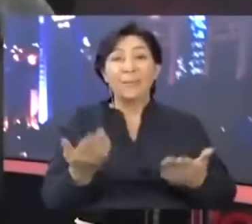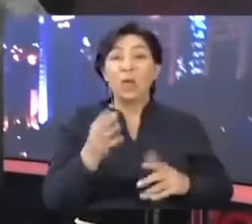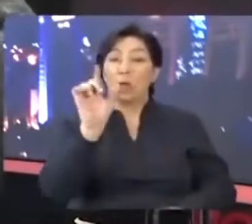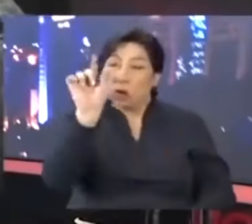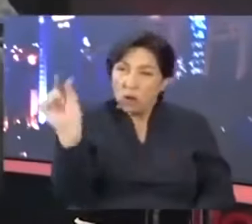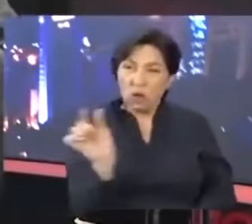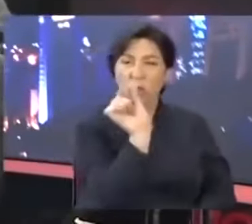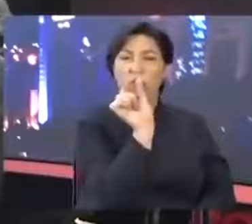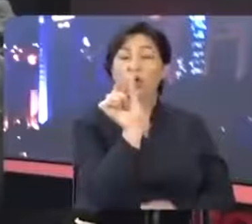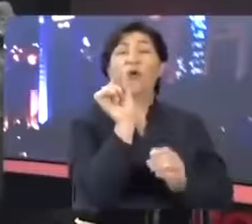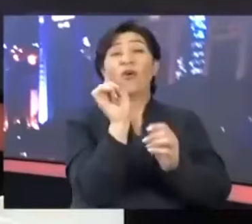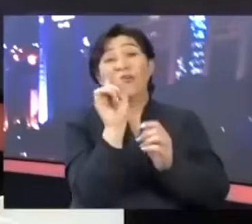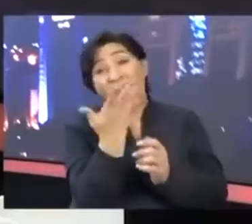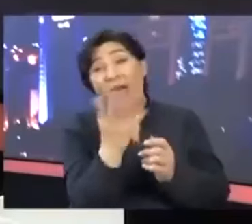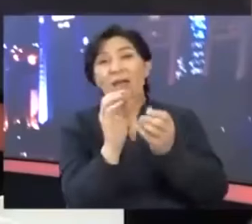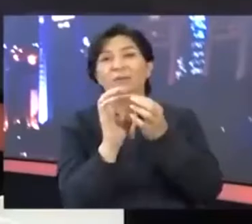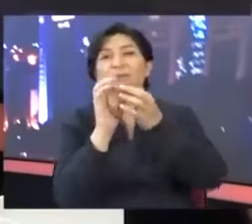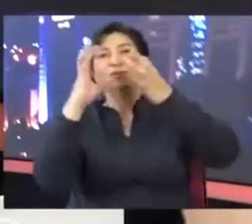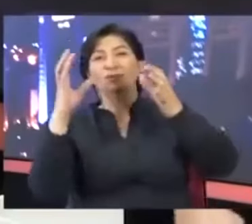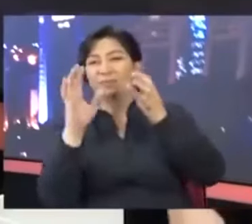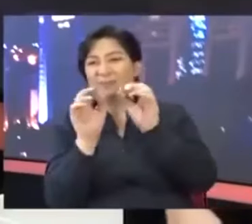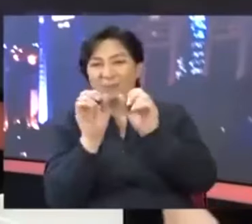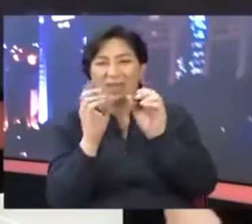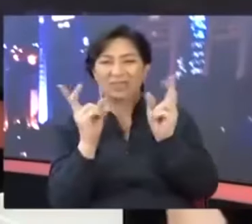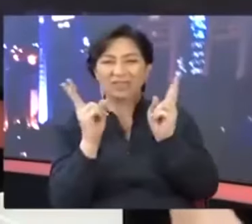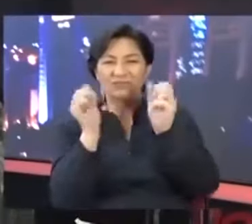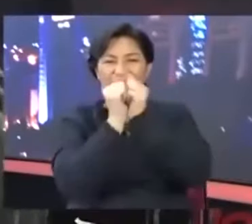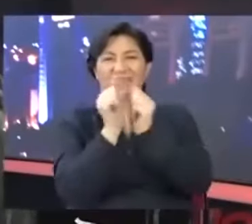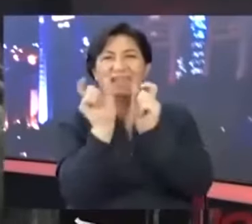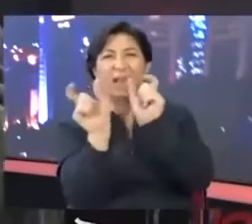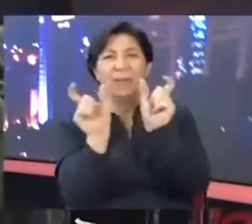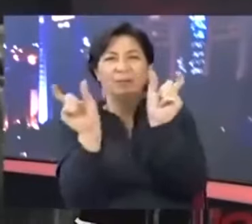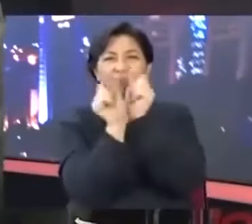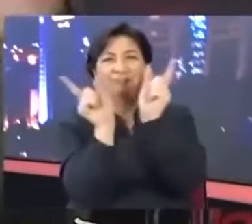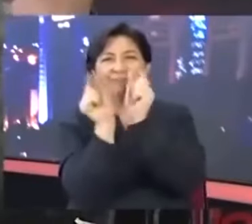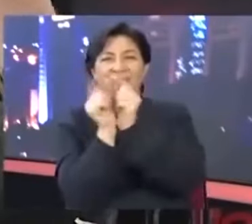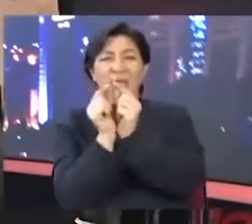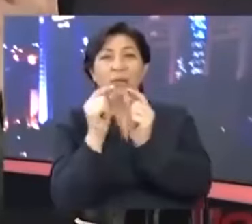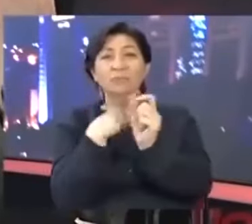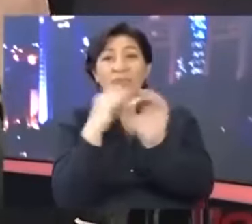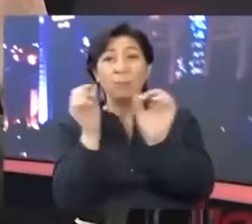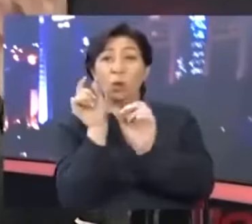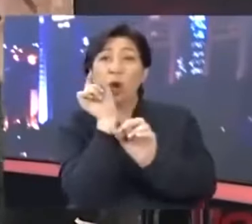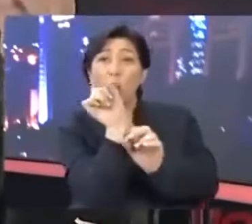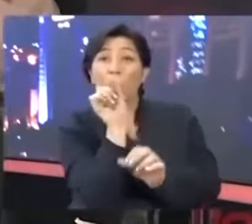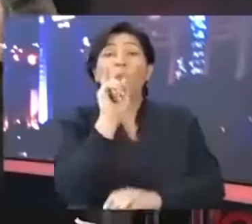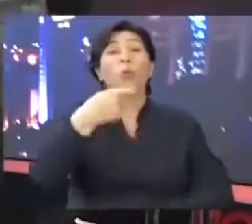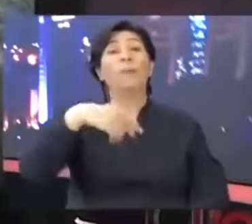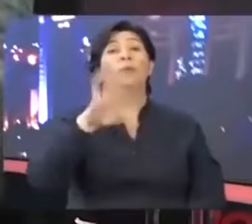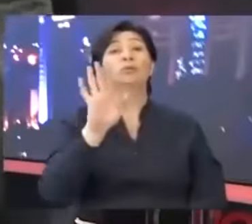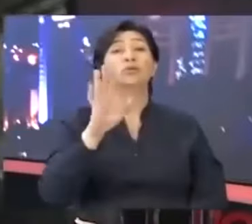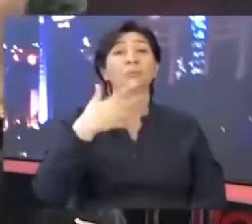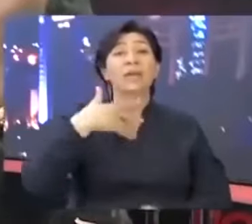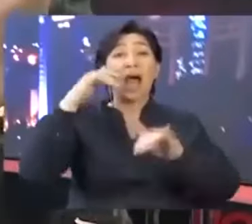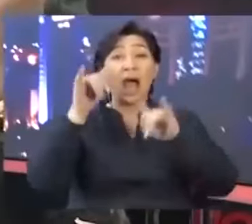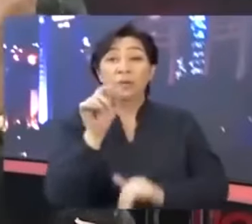Kök ve türemiş kelimeler ilişkisi dağılmış durumda Biz bulamıyoruz onları yani kökü bulamıyoruz bizim için